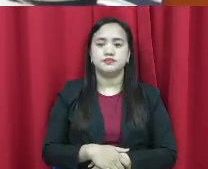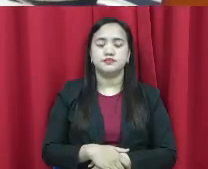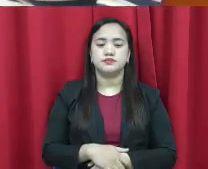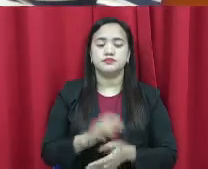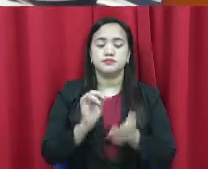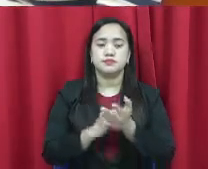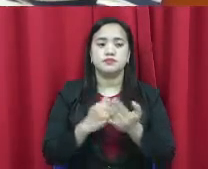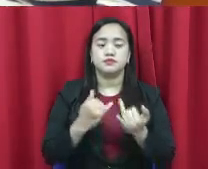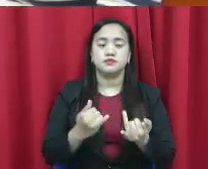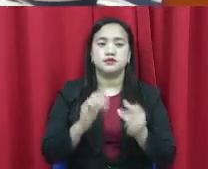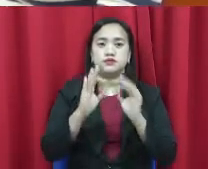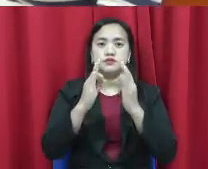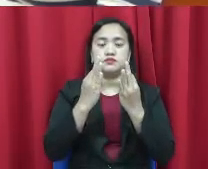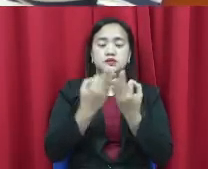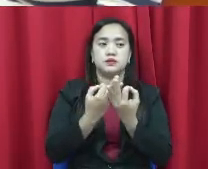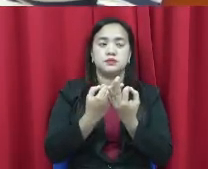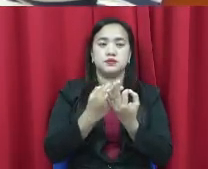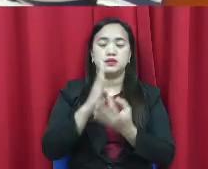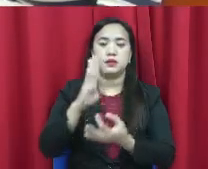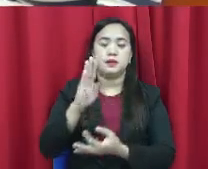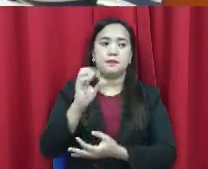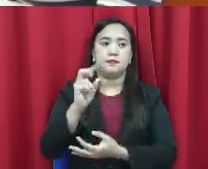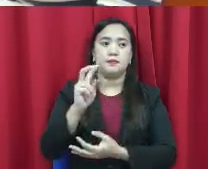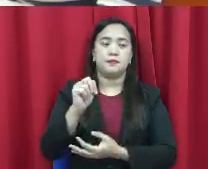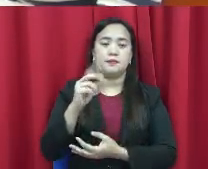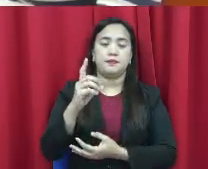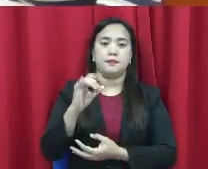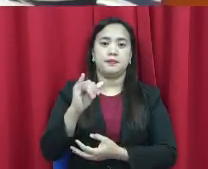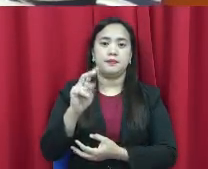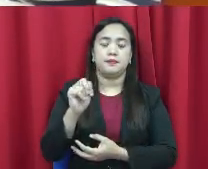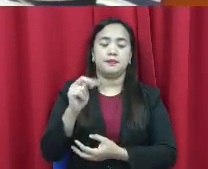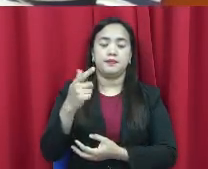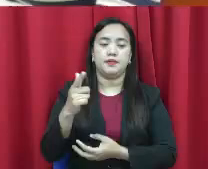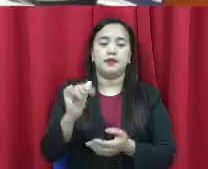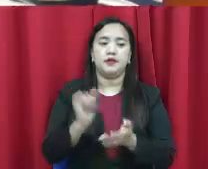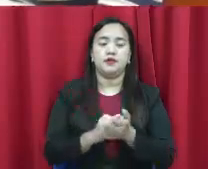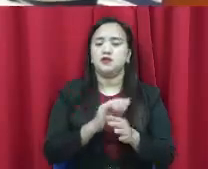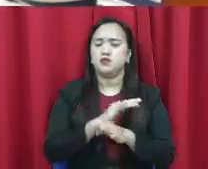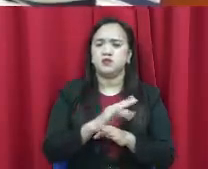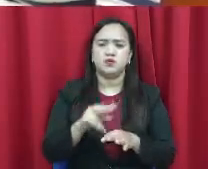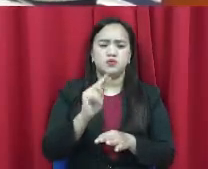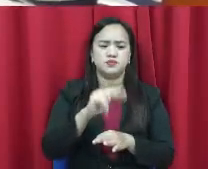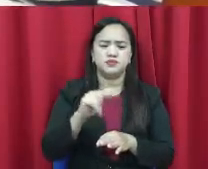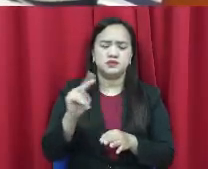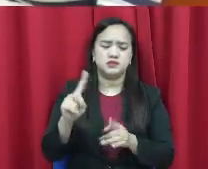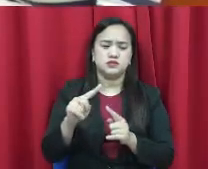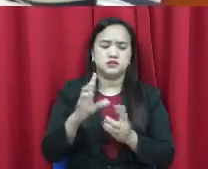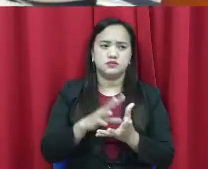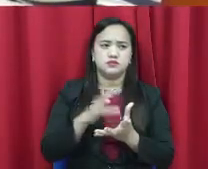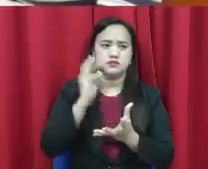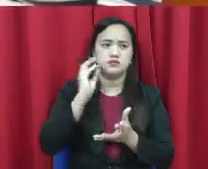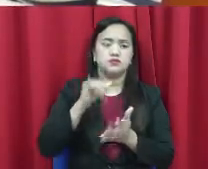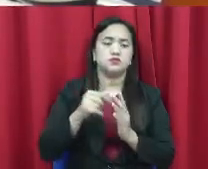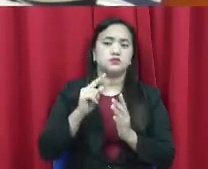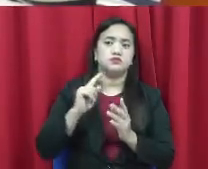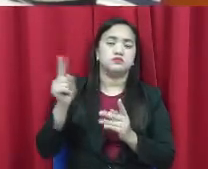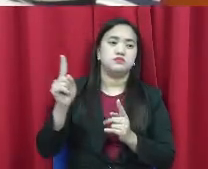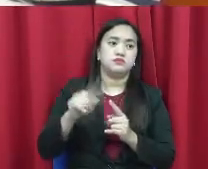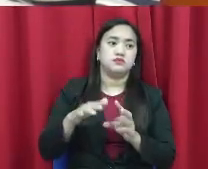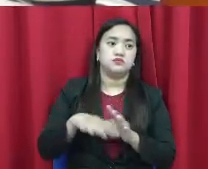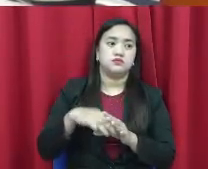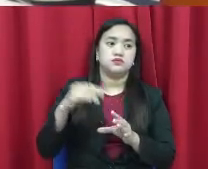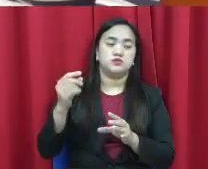family bonding hindi gumastos lang pera hindi kailang mag Opo Out of Time Out of town para lang magkaroon